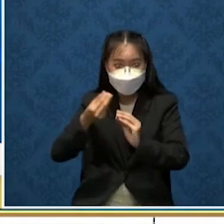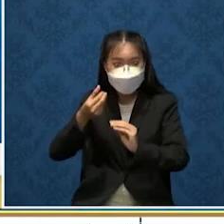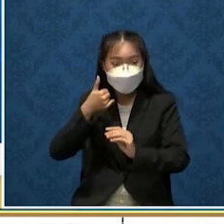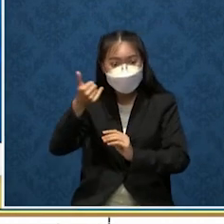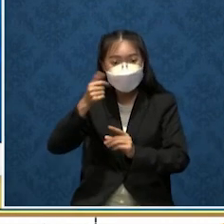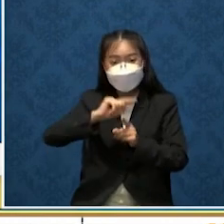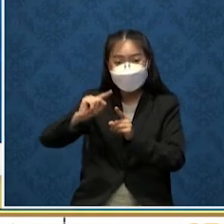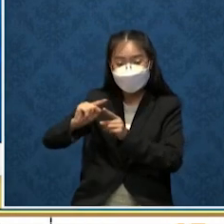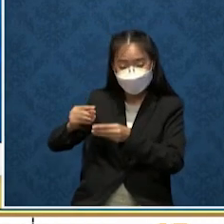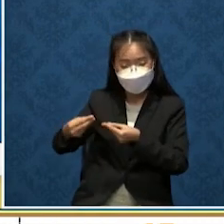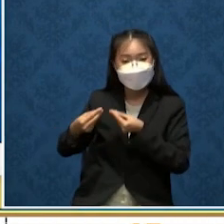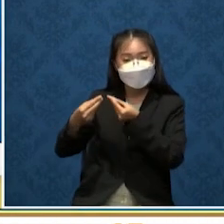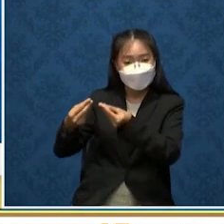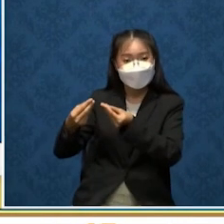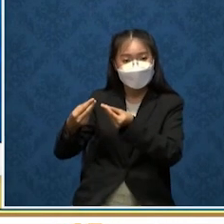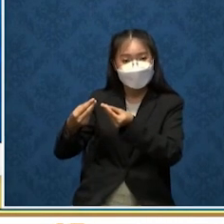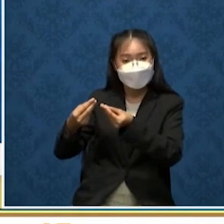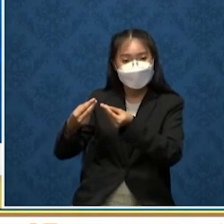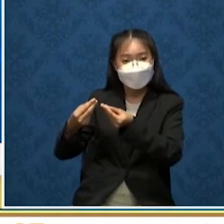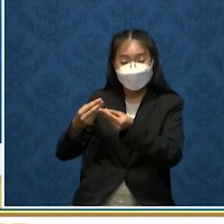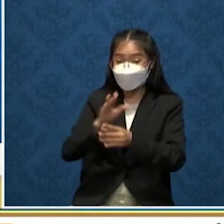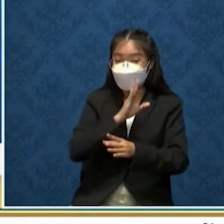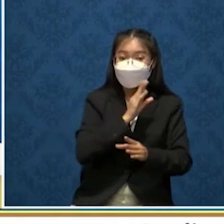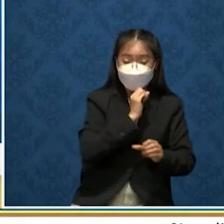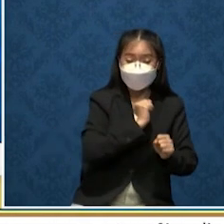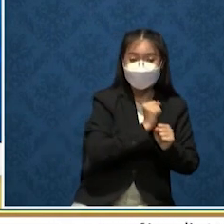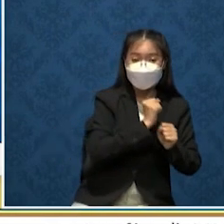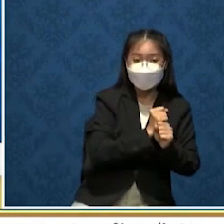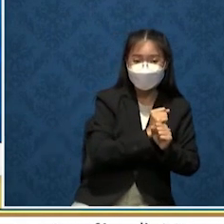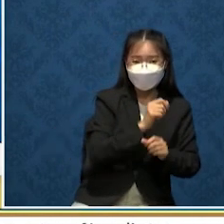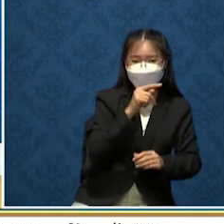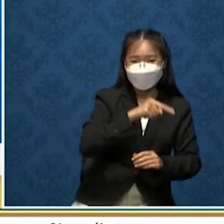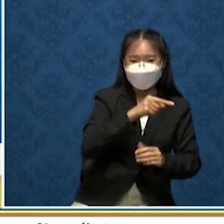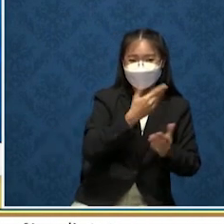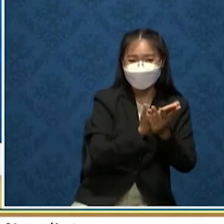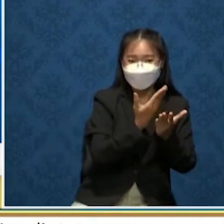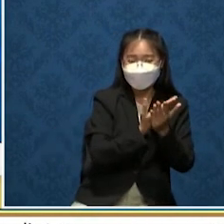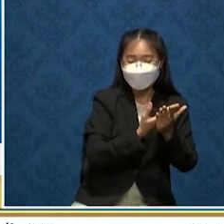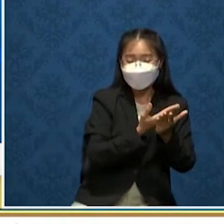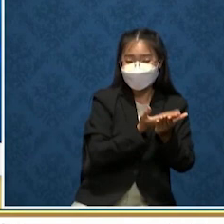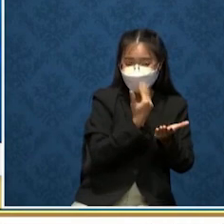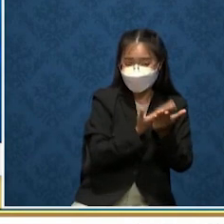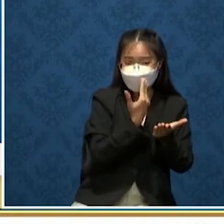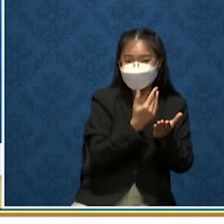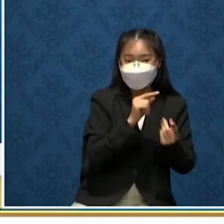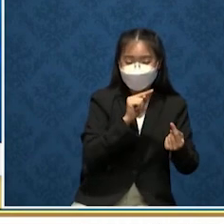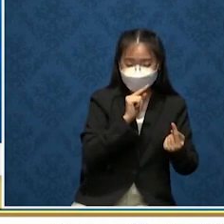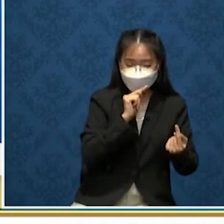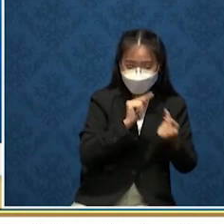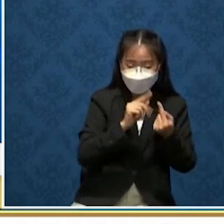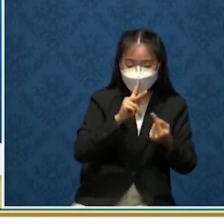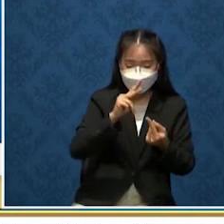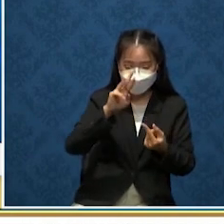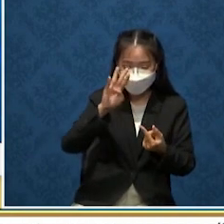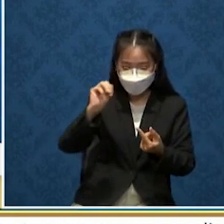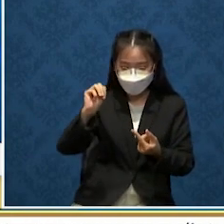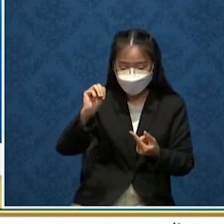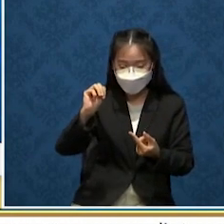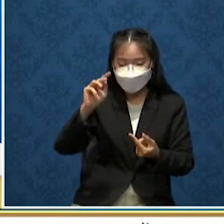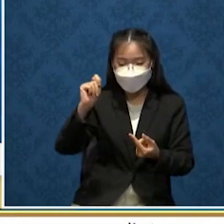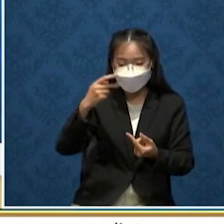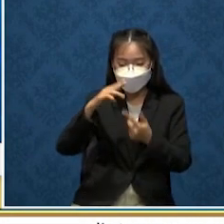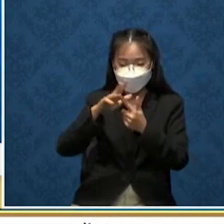นะครับแต่ถ้าเป็นงานชั้นพิเศษงานวงเงินสูงๆอย่างเช่นกรมทางหลวงกรมทางหลวงชนบท